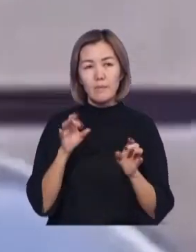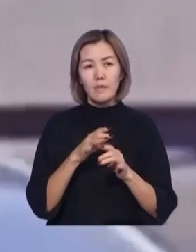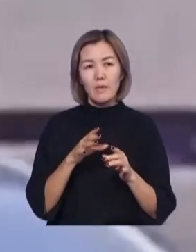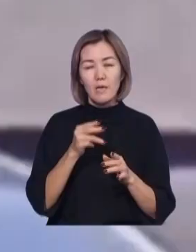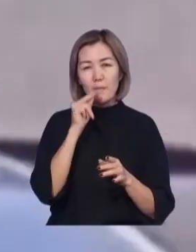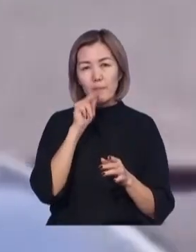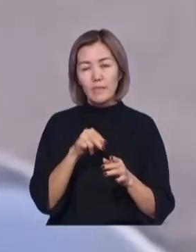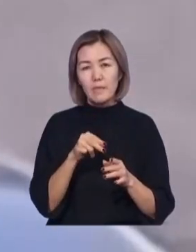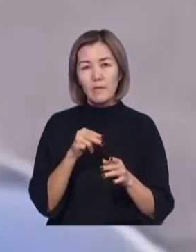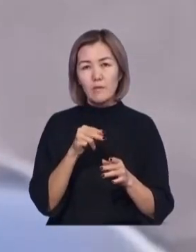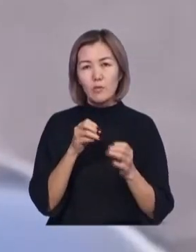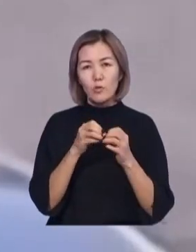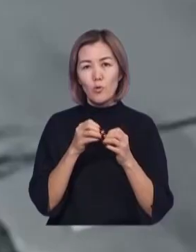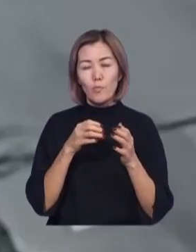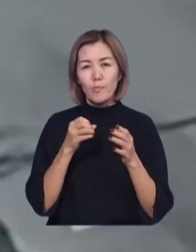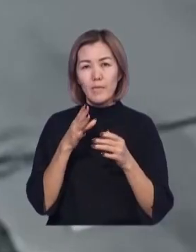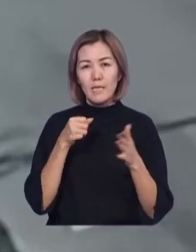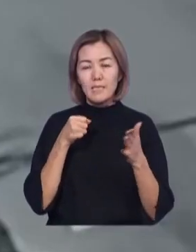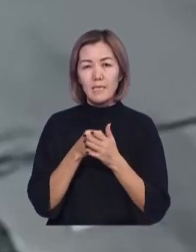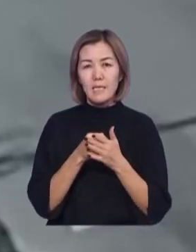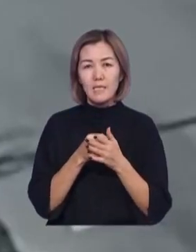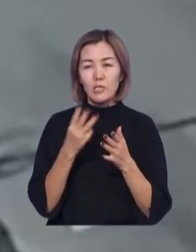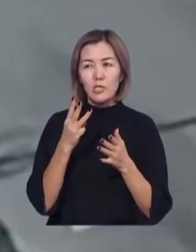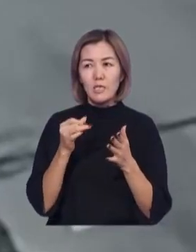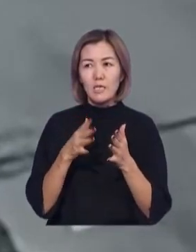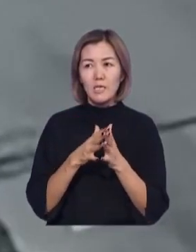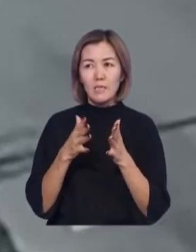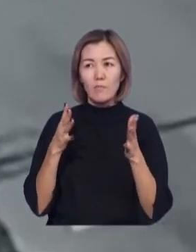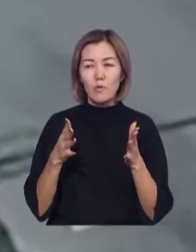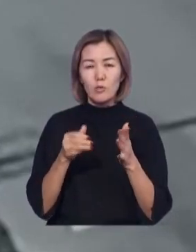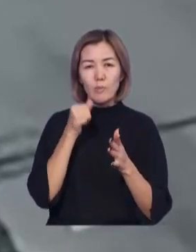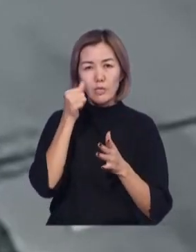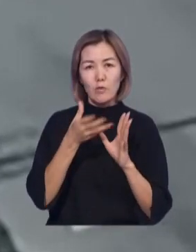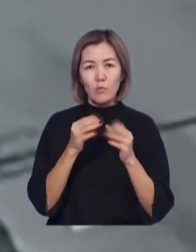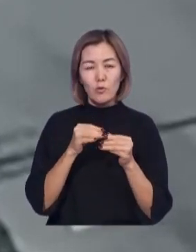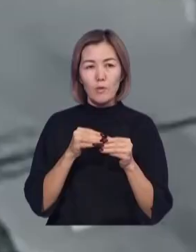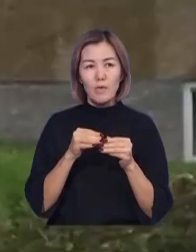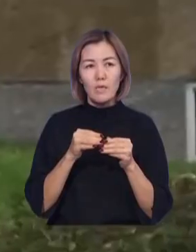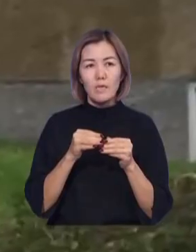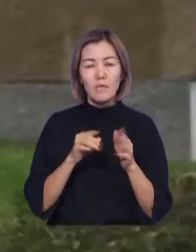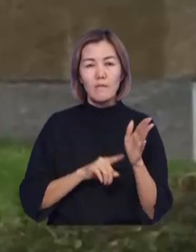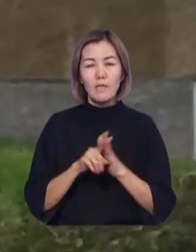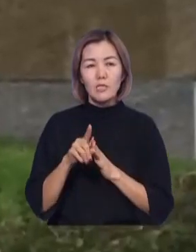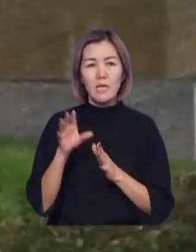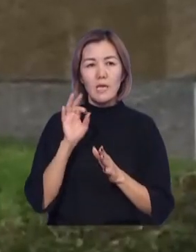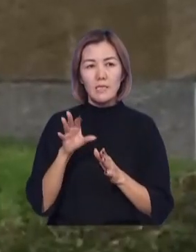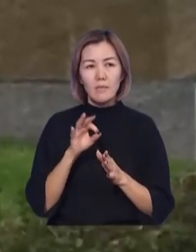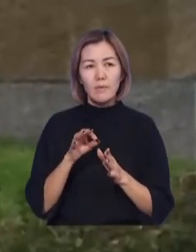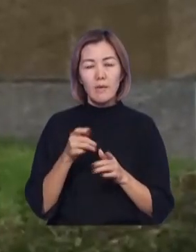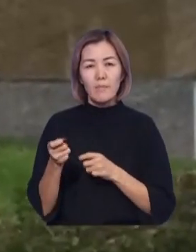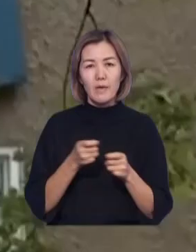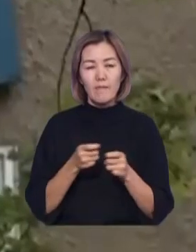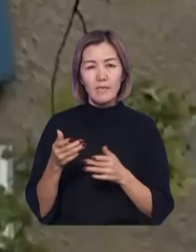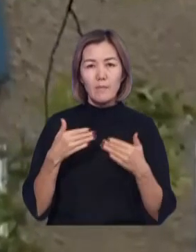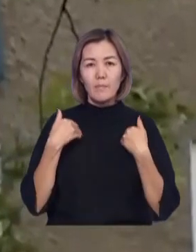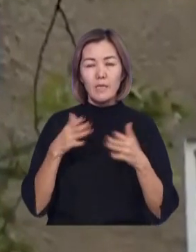убийствах в возрасте до 15 лет почти в четыре раза превысило прошлогодний показатель в начале октября шведское правительство